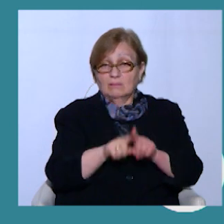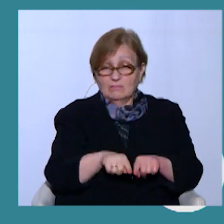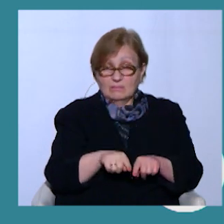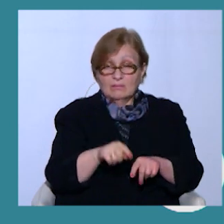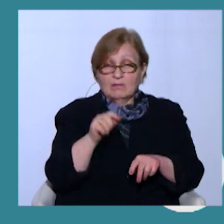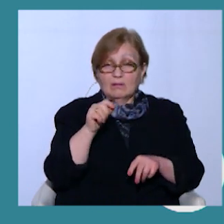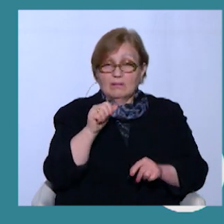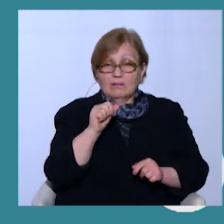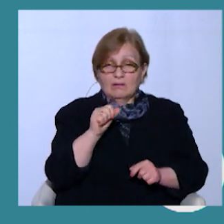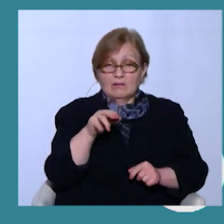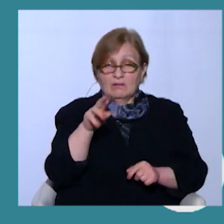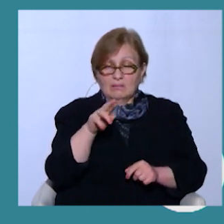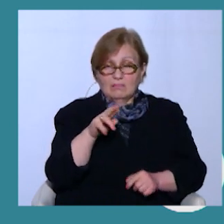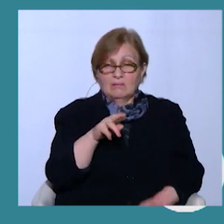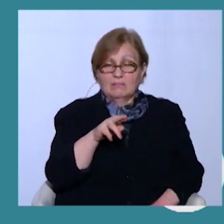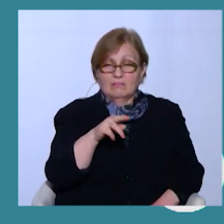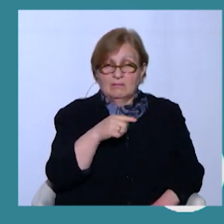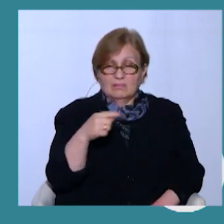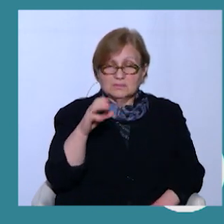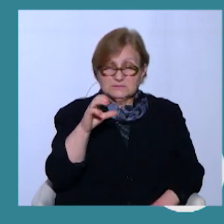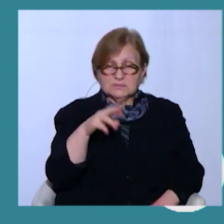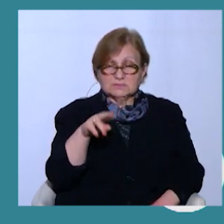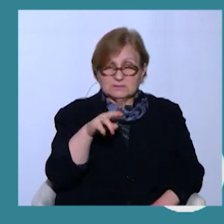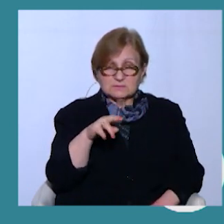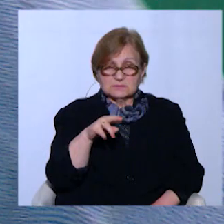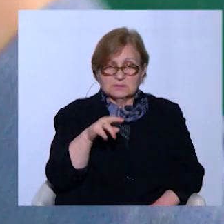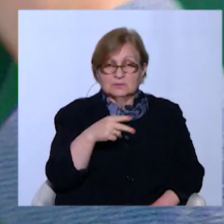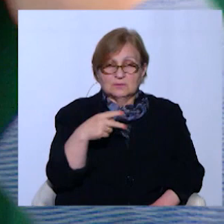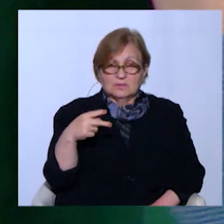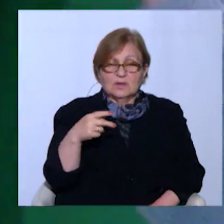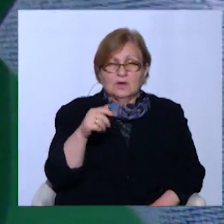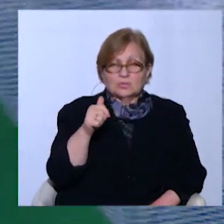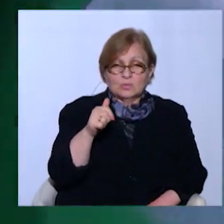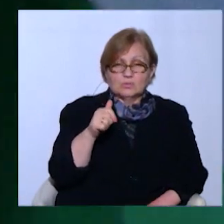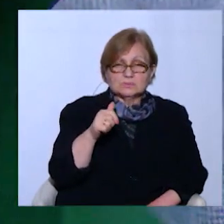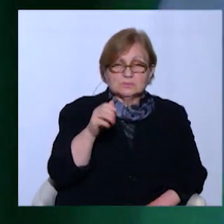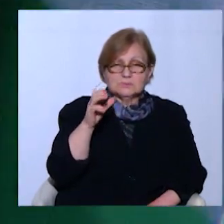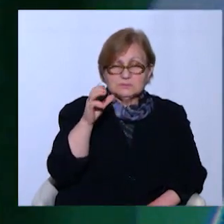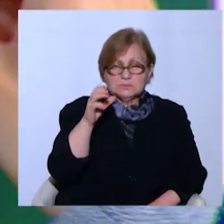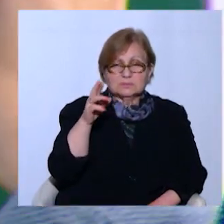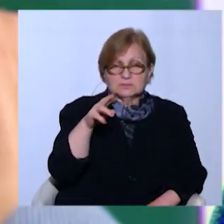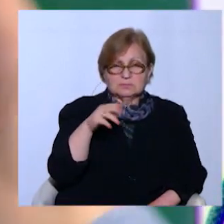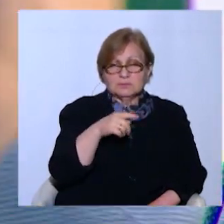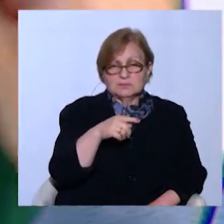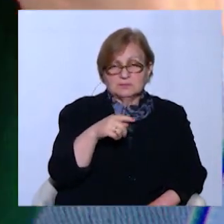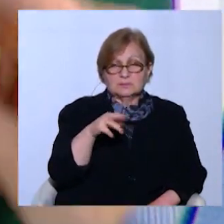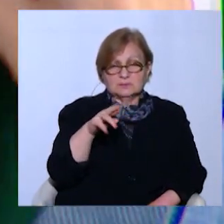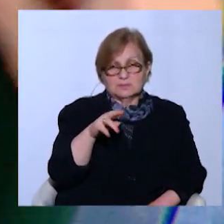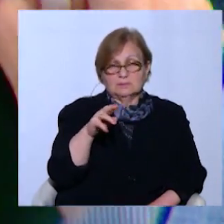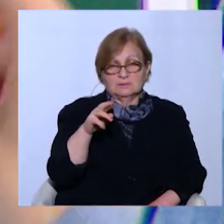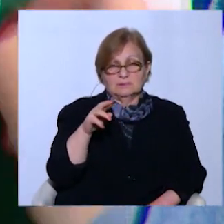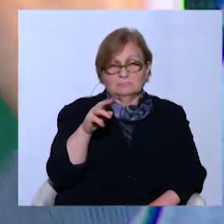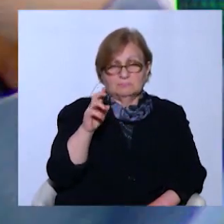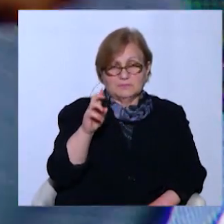AD ისე შეეფარდება CD-ს, როგორც CD შეეფარდება